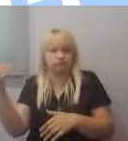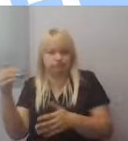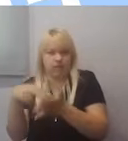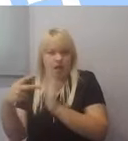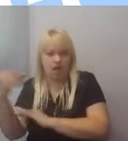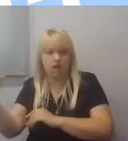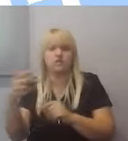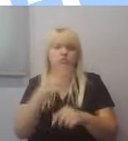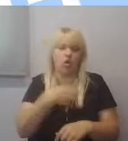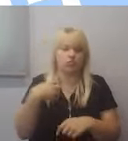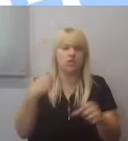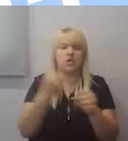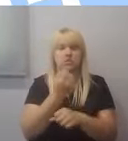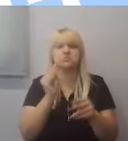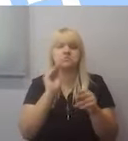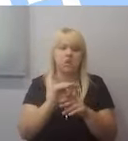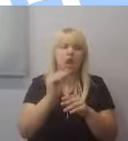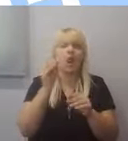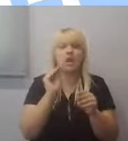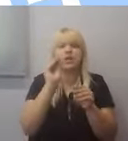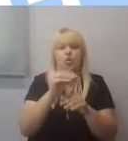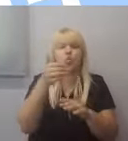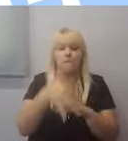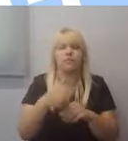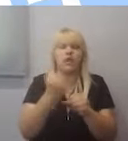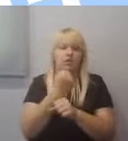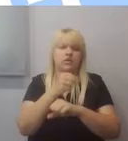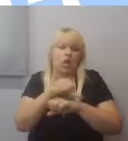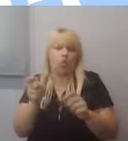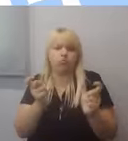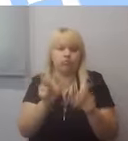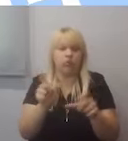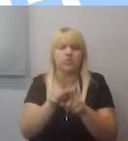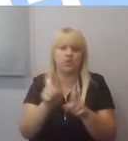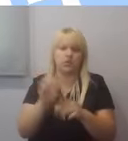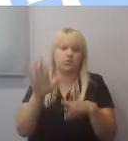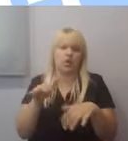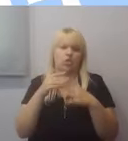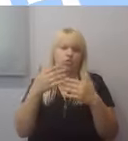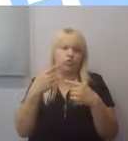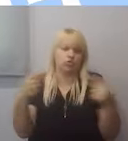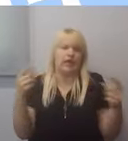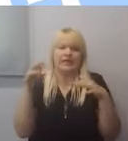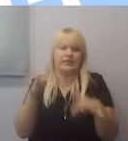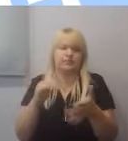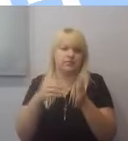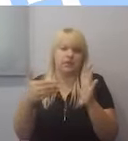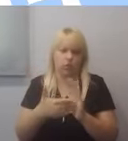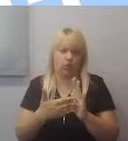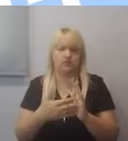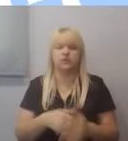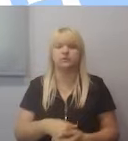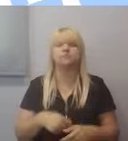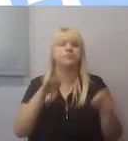gan ierobežēas pieejamas pielikumi gan gan arī pielikumi par rīcībai krīzes situācijā līdzīgi uzdevumi ir arī